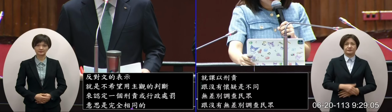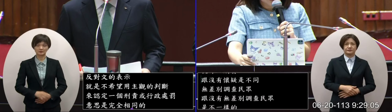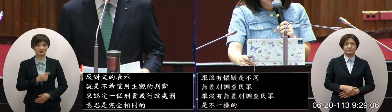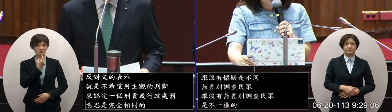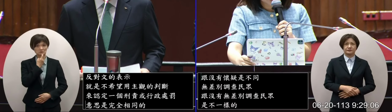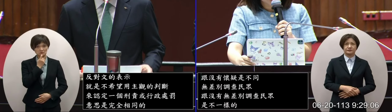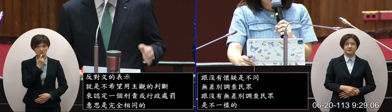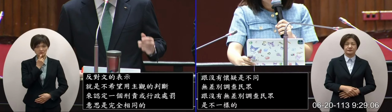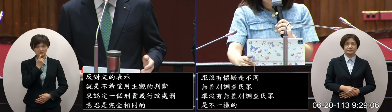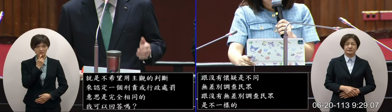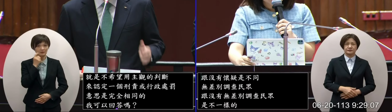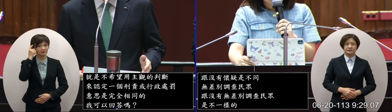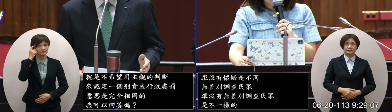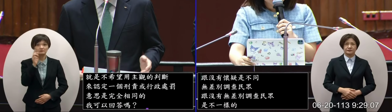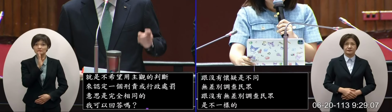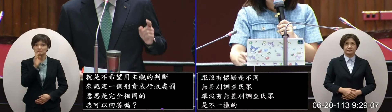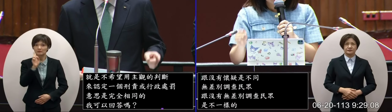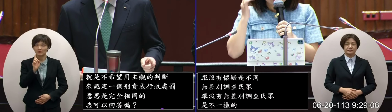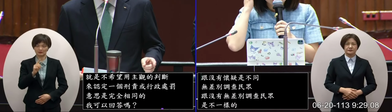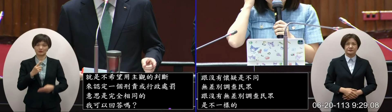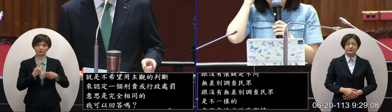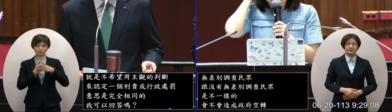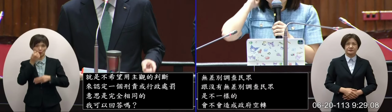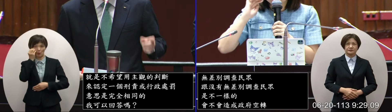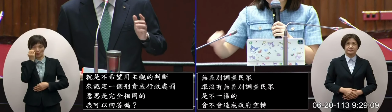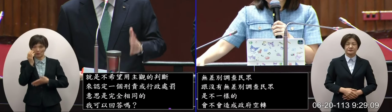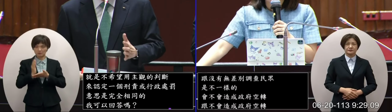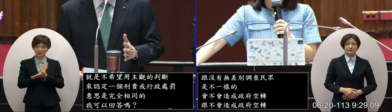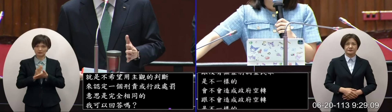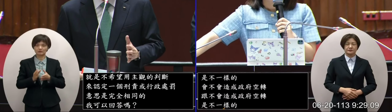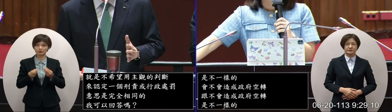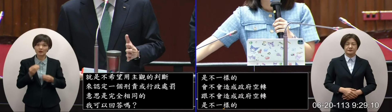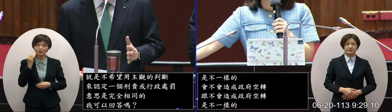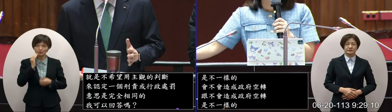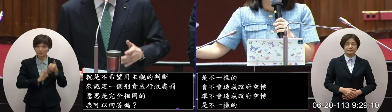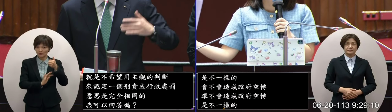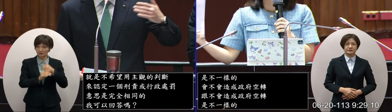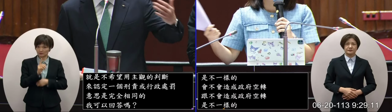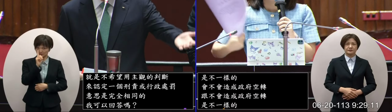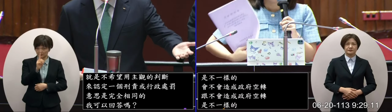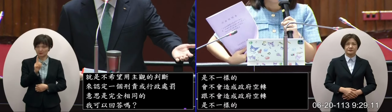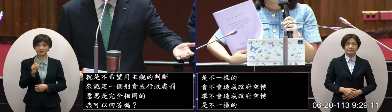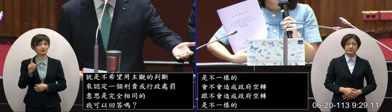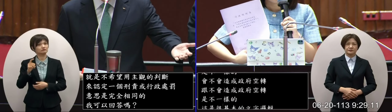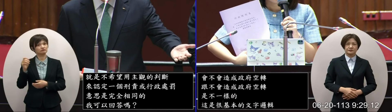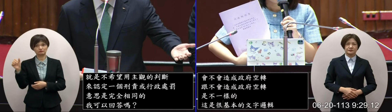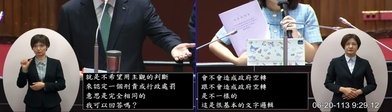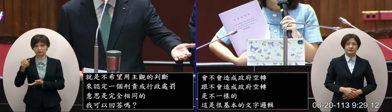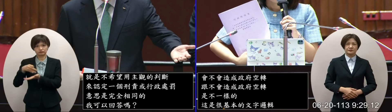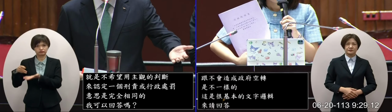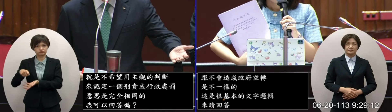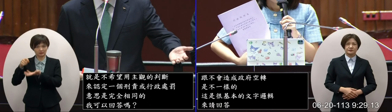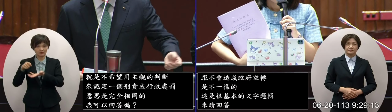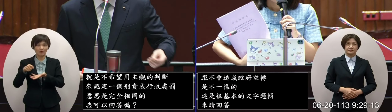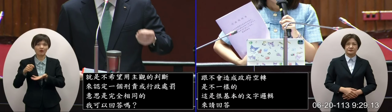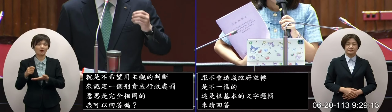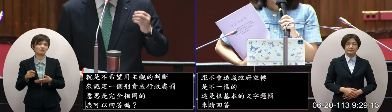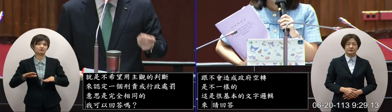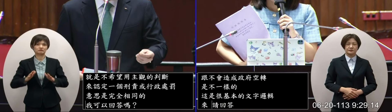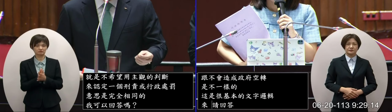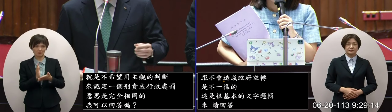怀疑就是不需要用主观的判断，一个人委员提案，五个人联署就可以把它做有罪或无罪的认